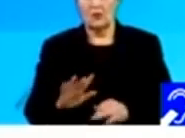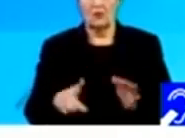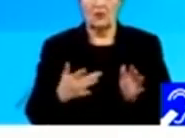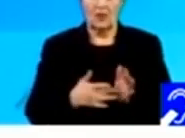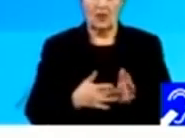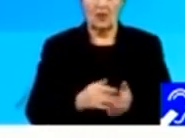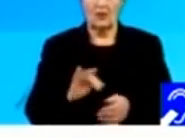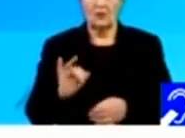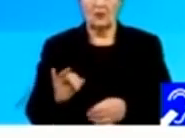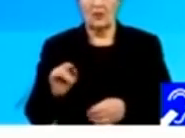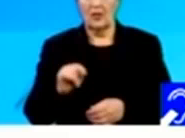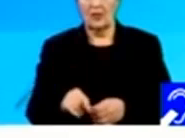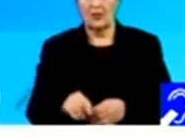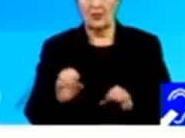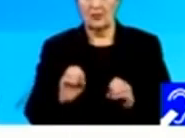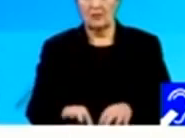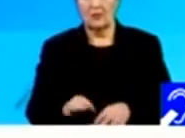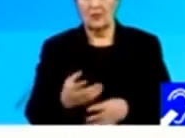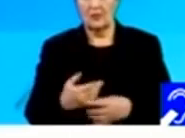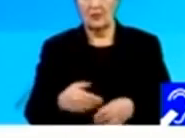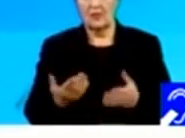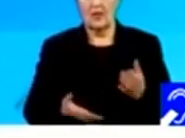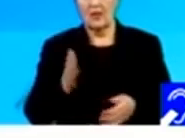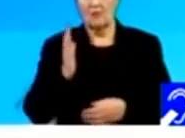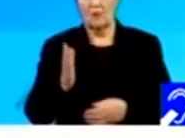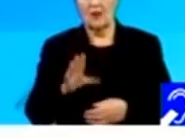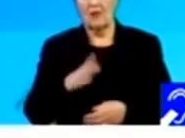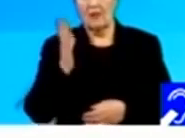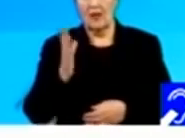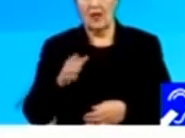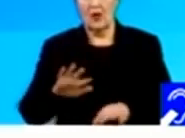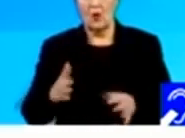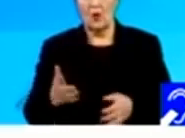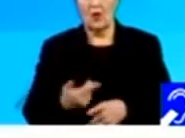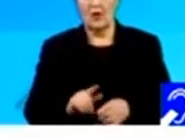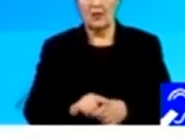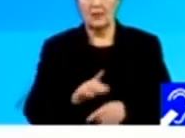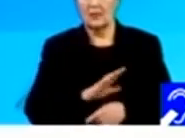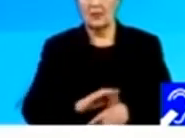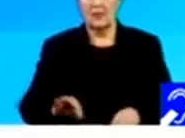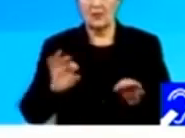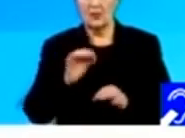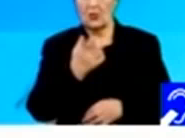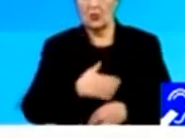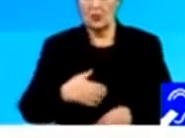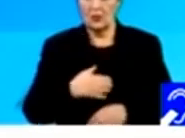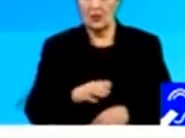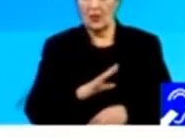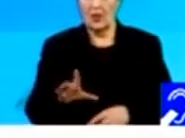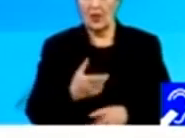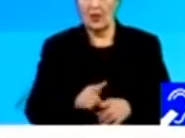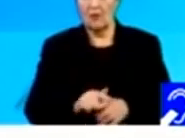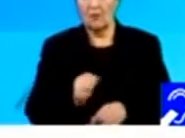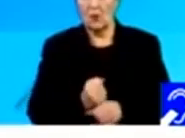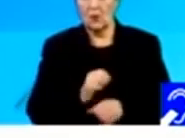centrală, și aici pot să dezvolt subiectul, dar cred că vom avea ocazia, astfel încât niciun consilier municipal nu va mai face ceea ce au făcut